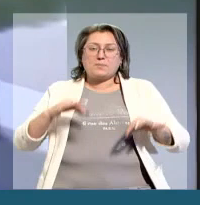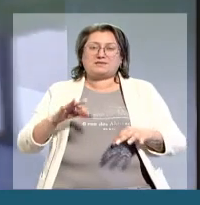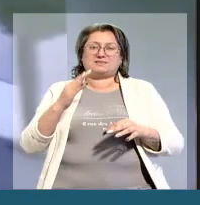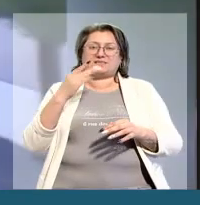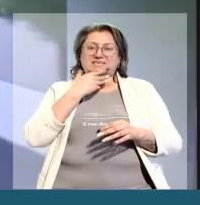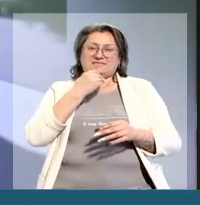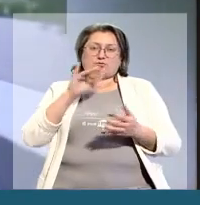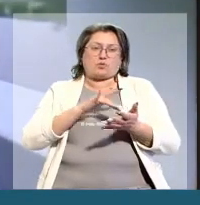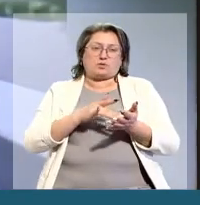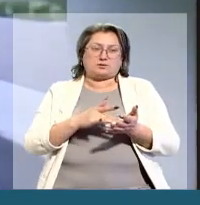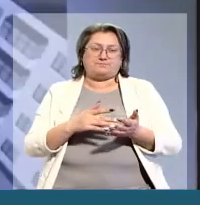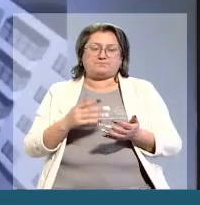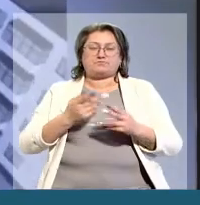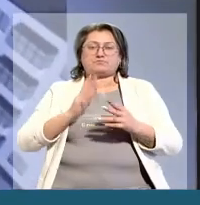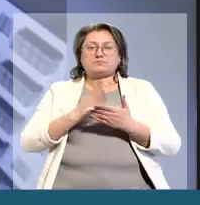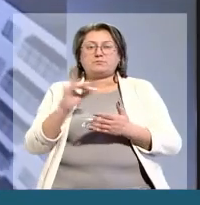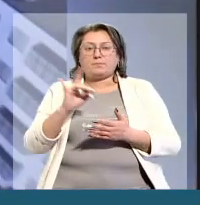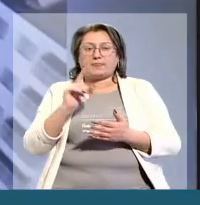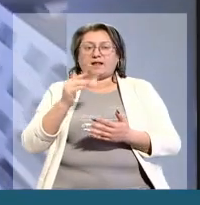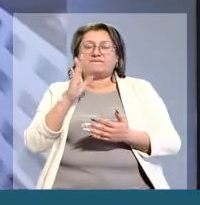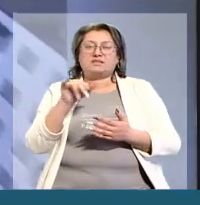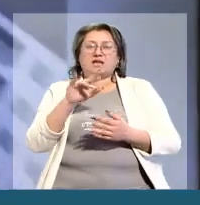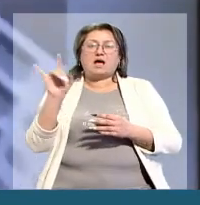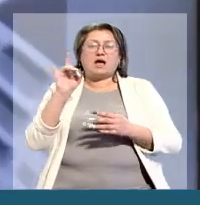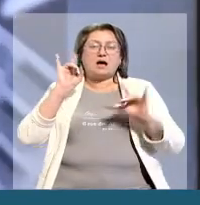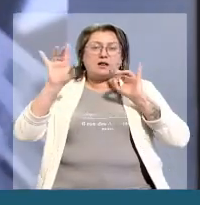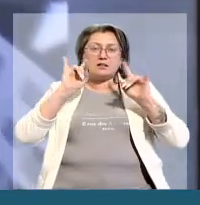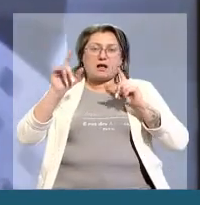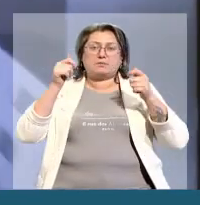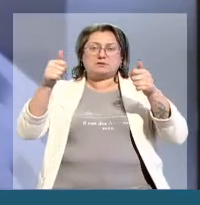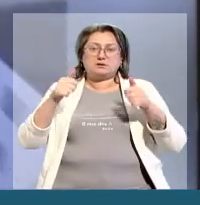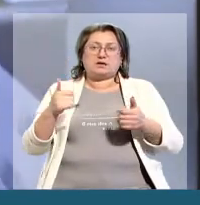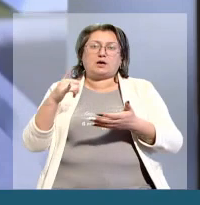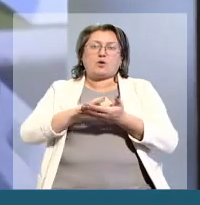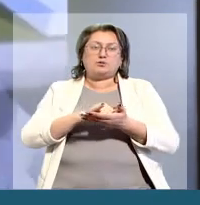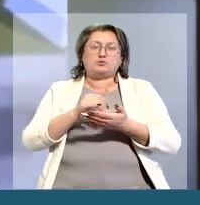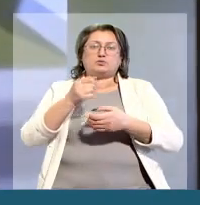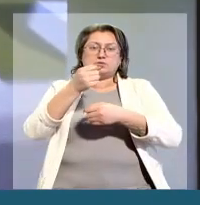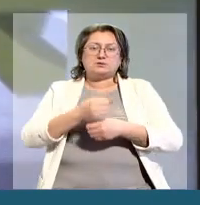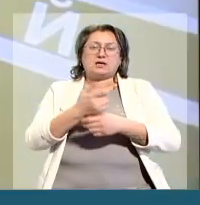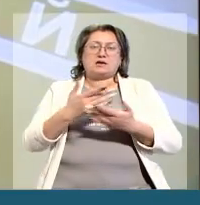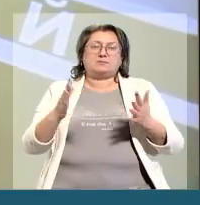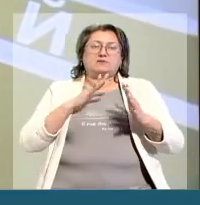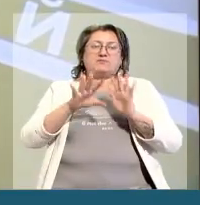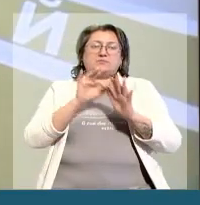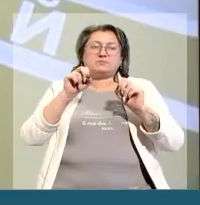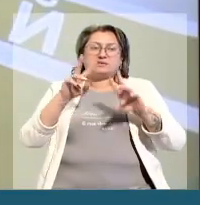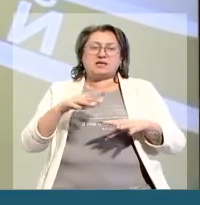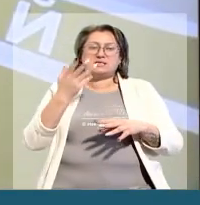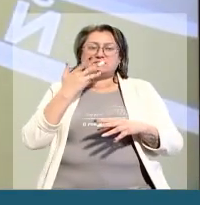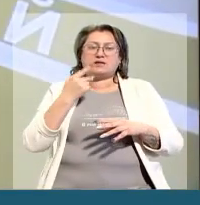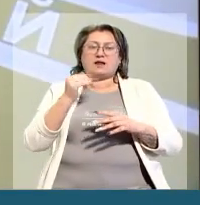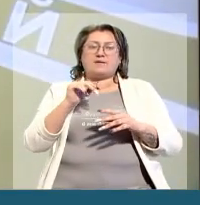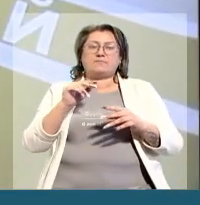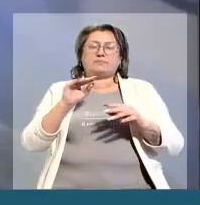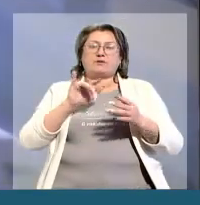жарнамалық белгілердің, конструкциялардың өлшемдері, тіпті түрлері де қарастырылған. Сонымен қатар ғимараттардың қасбеттері, кіре берісі үшін арнайы